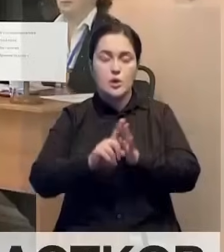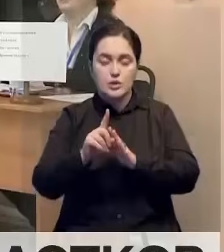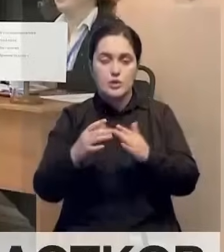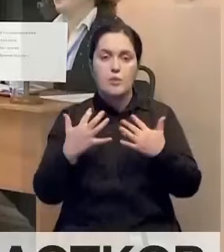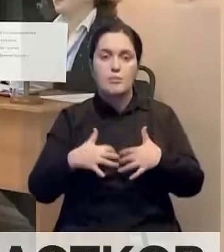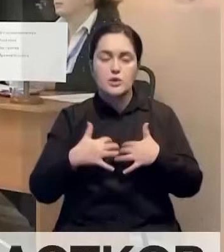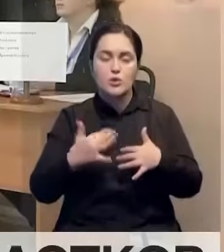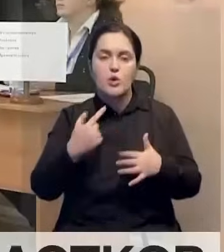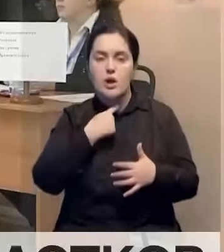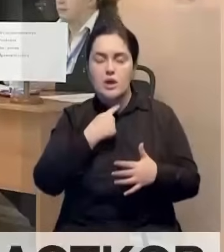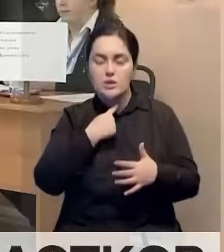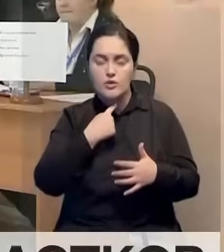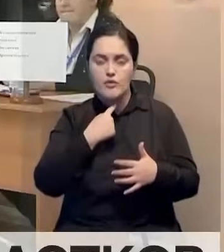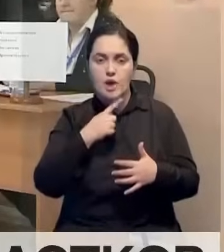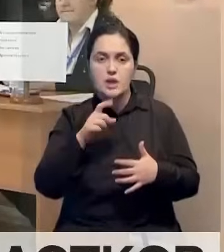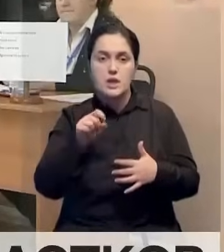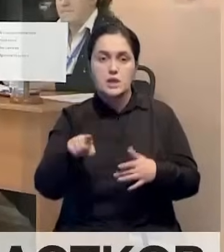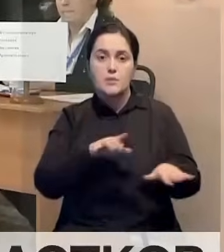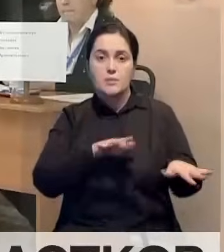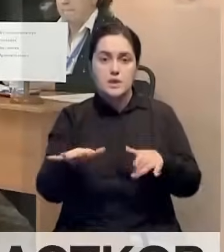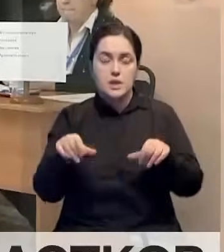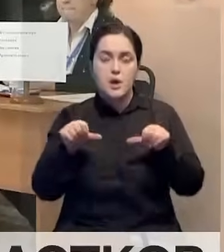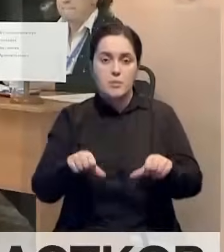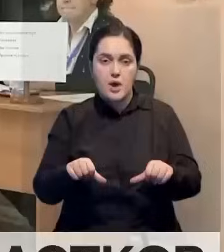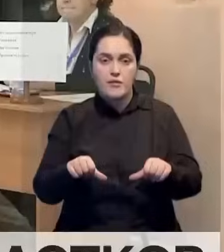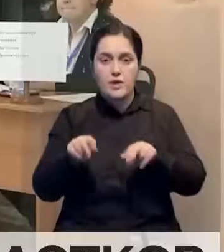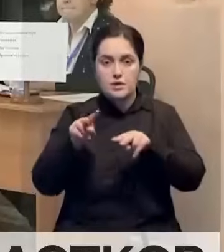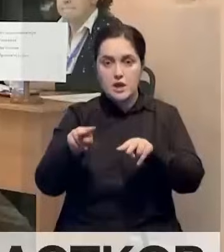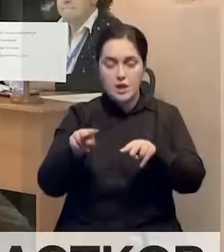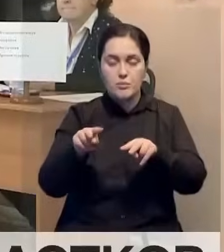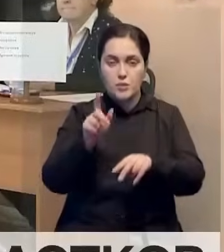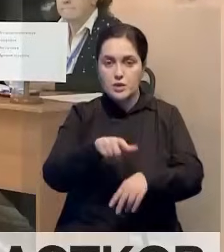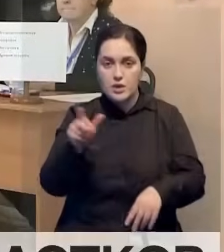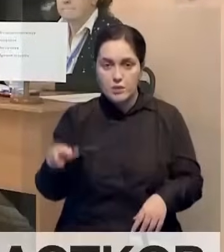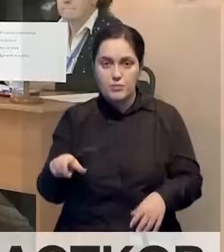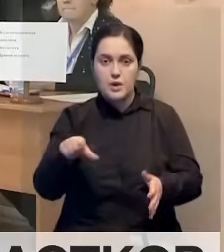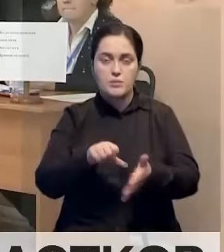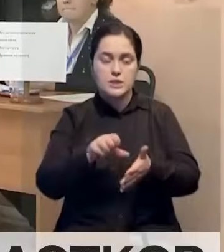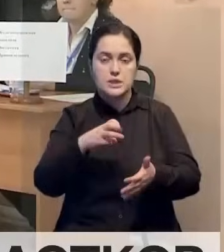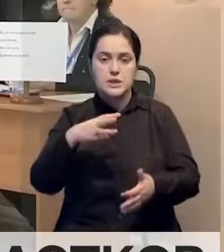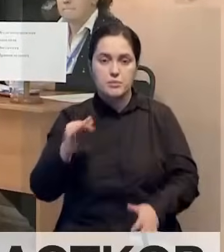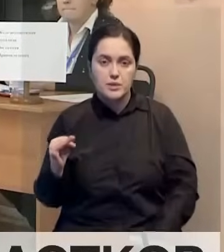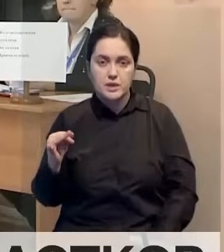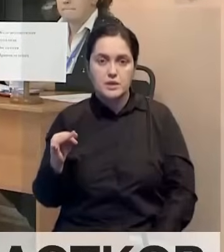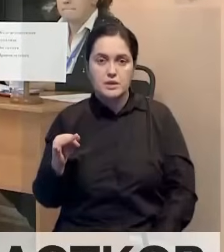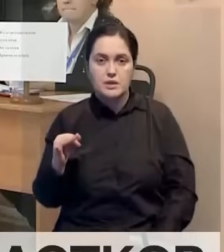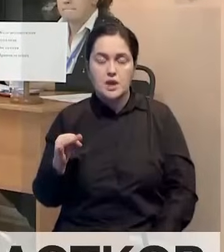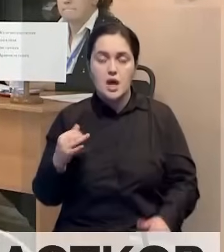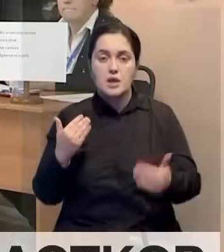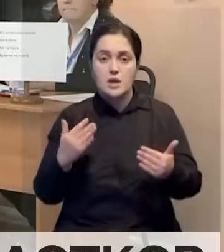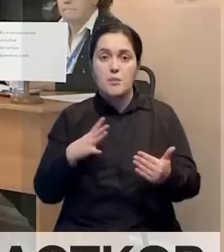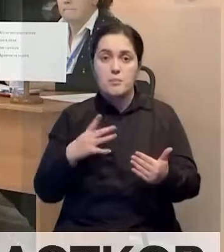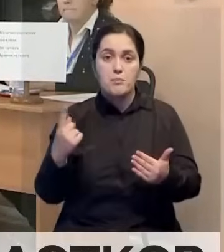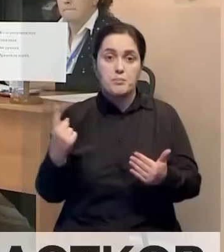непосредственно к подсчету голосов. За этим процессом имеют право следить наблюдатели и представители СМИ. Сегодня был